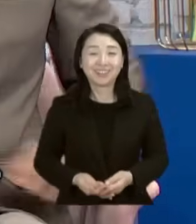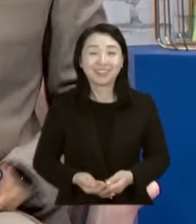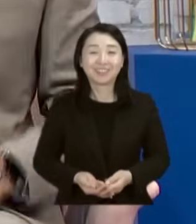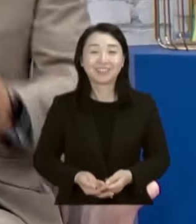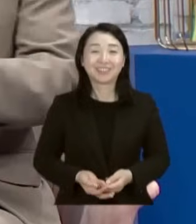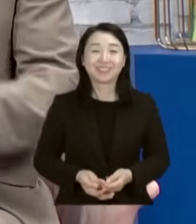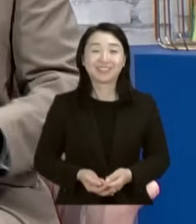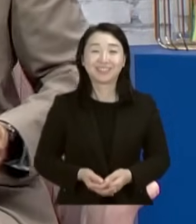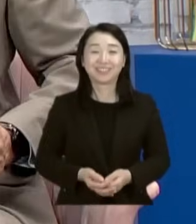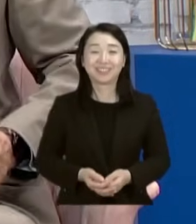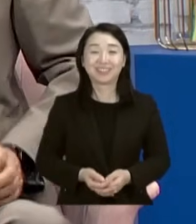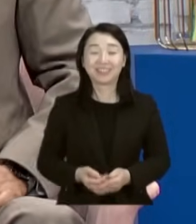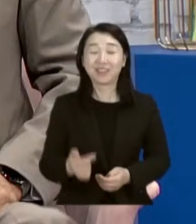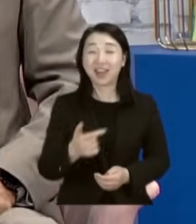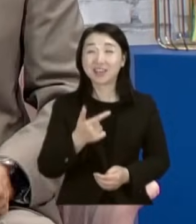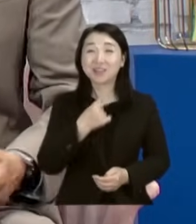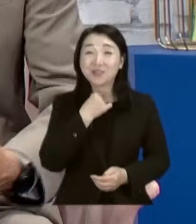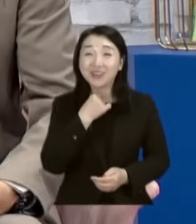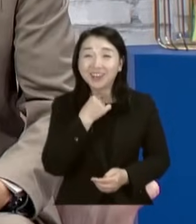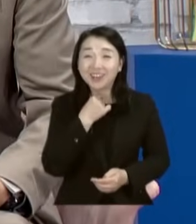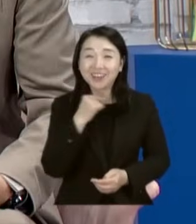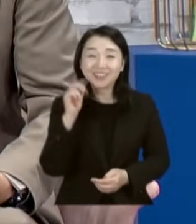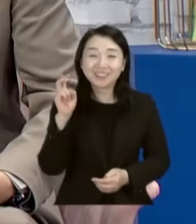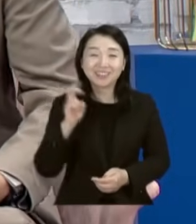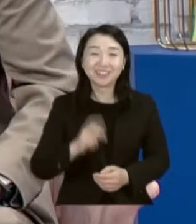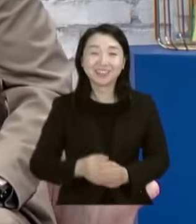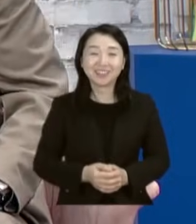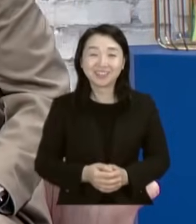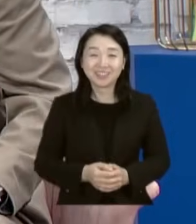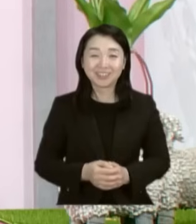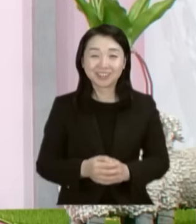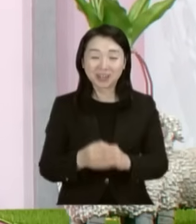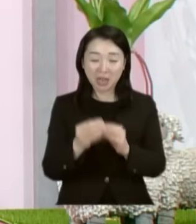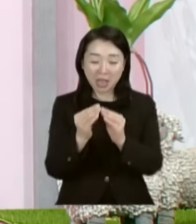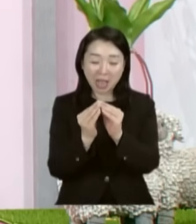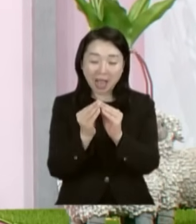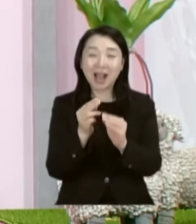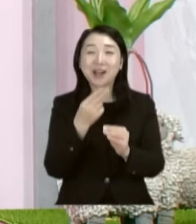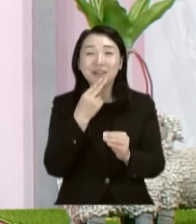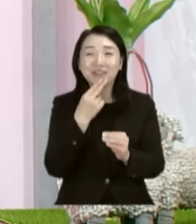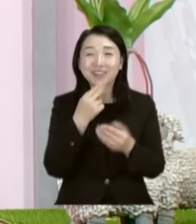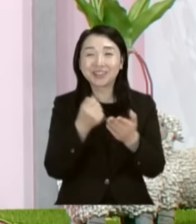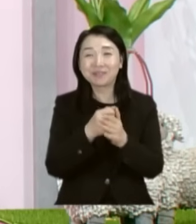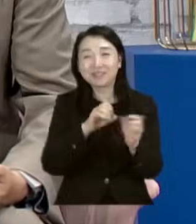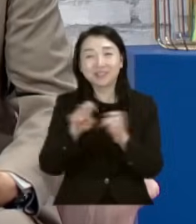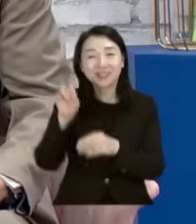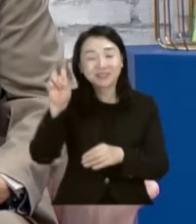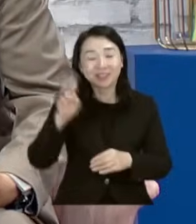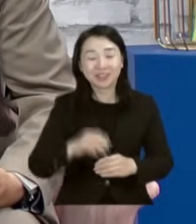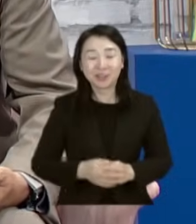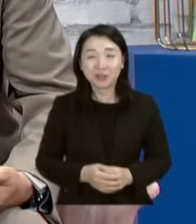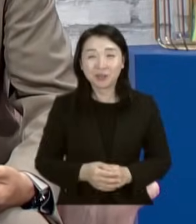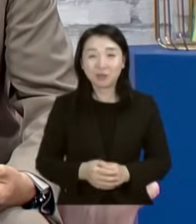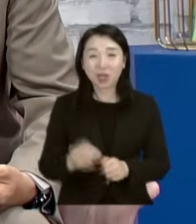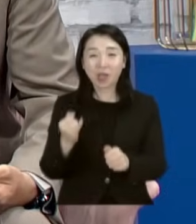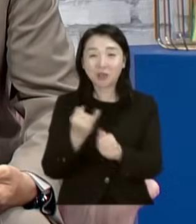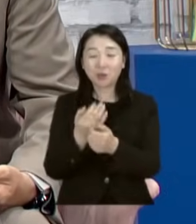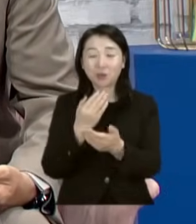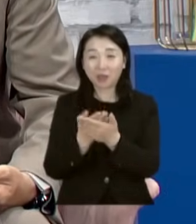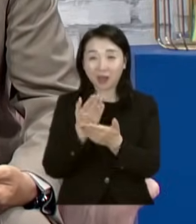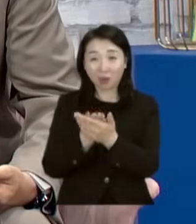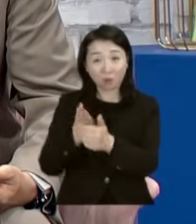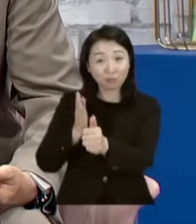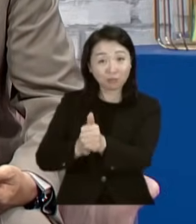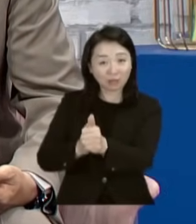아 더 큰 걸 하셨나 보요 예 알이 없어서 그러셨나 봐요 아니 근데 저 프로포즈 했어요